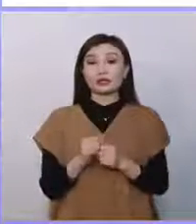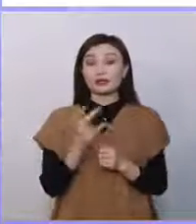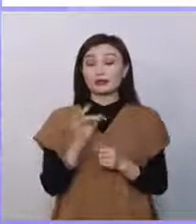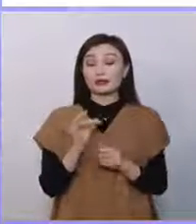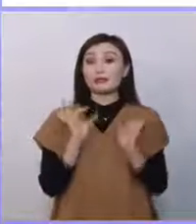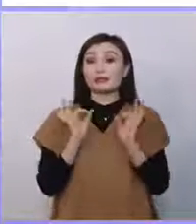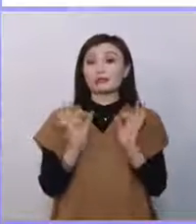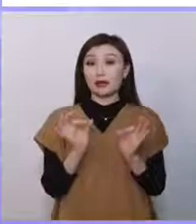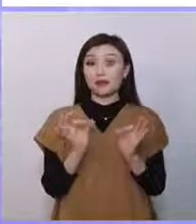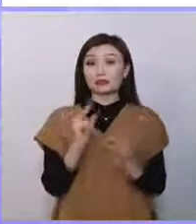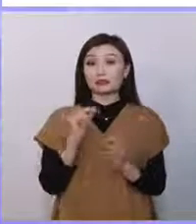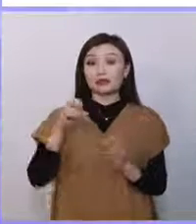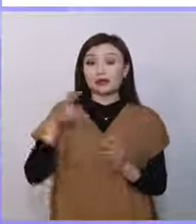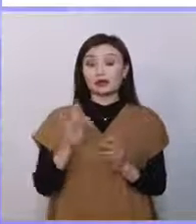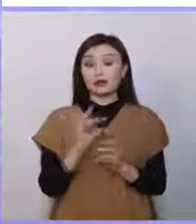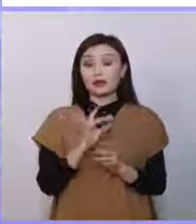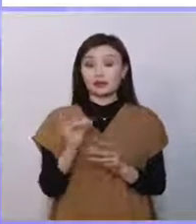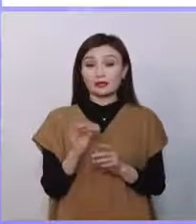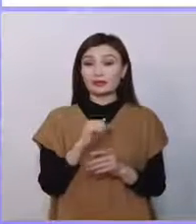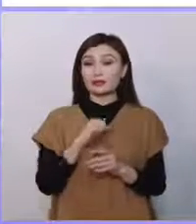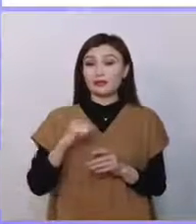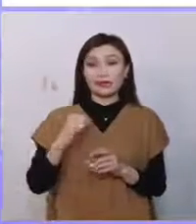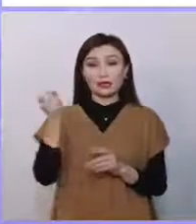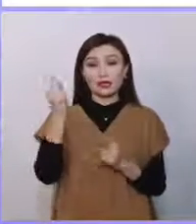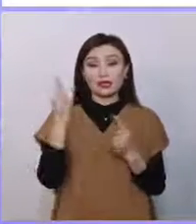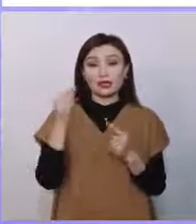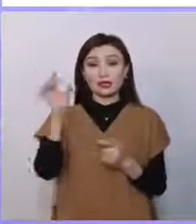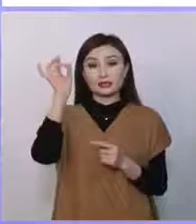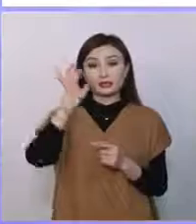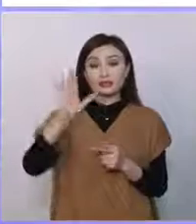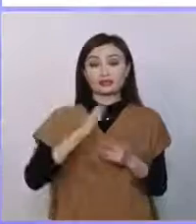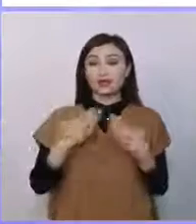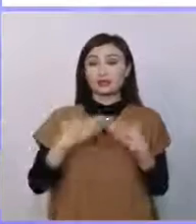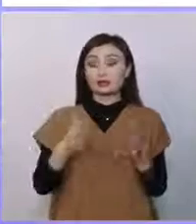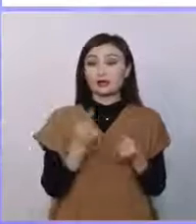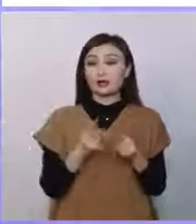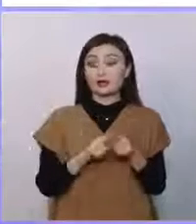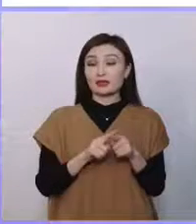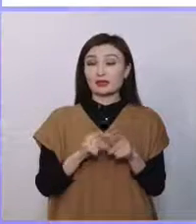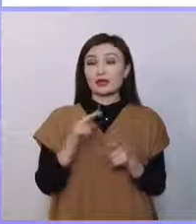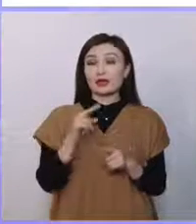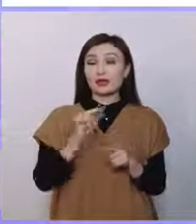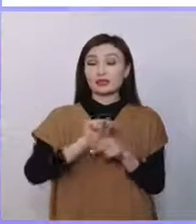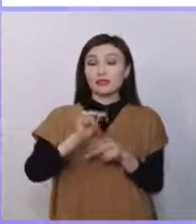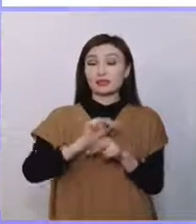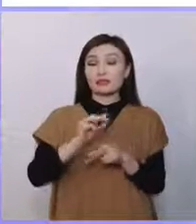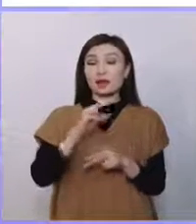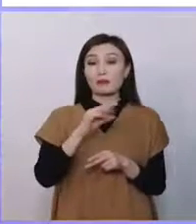иррациональные числа и конечно же самое известное его открытие эта теорема пифагора